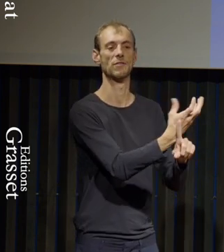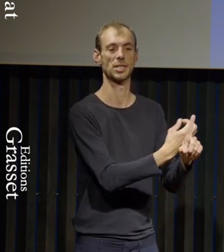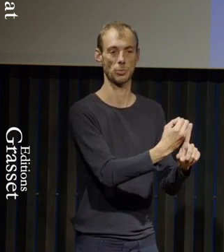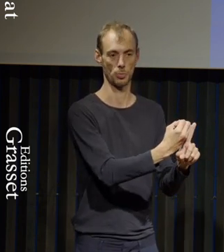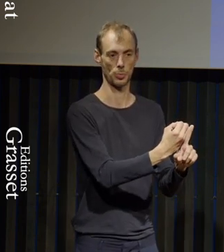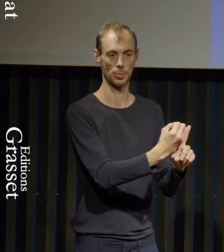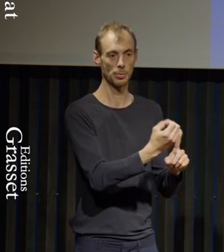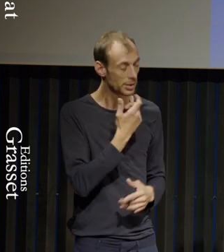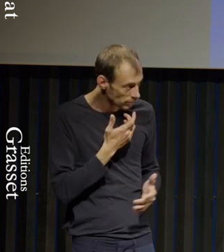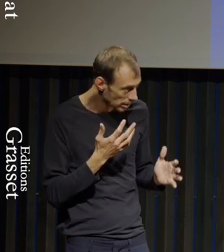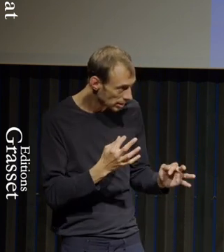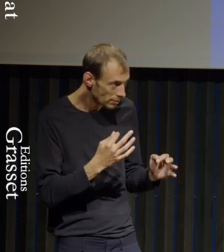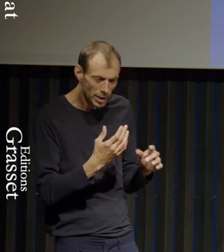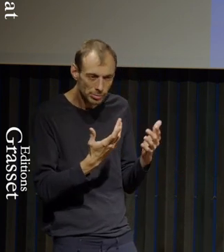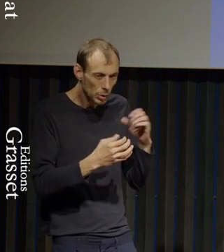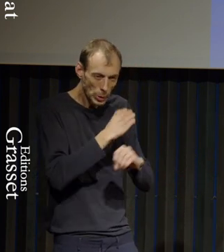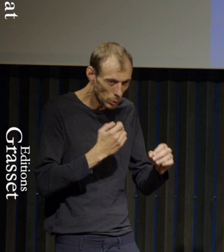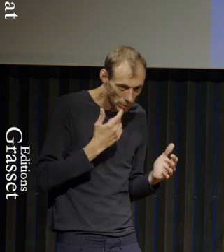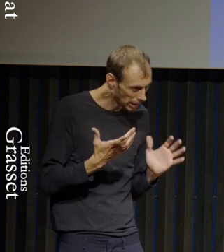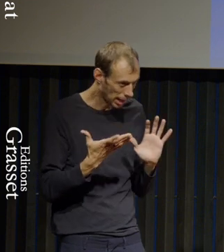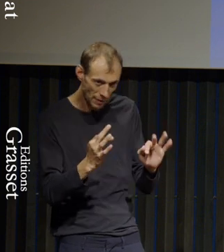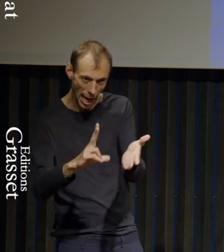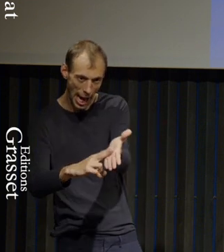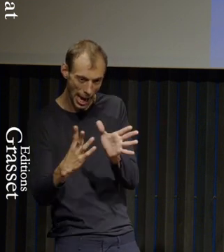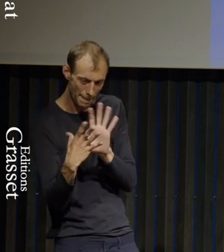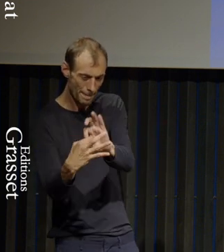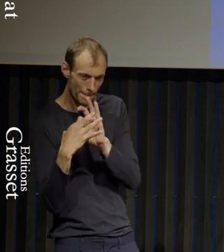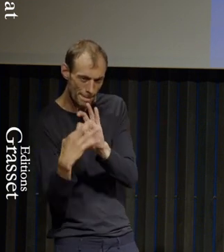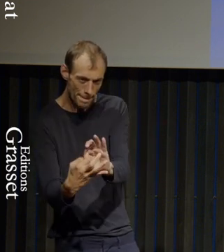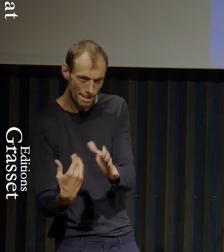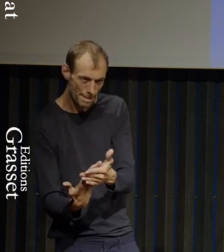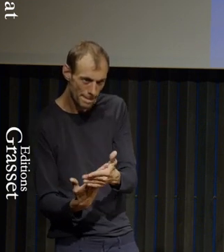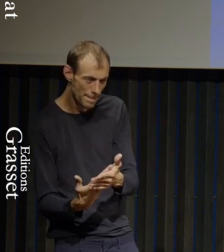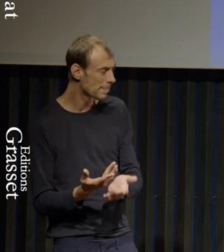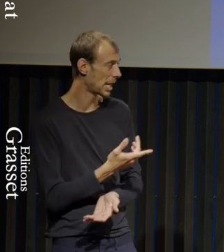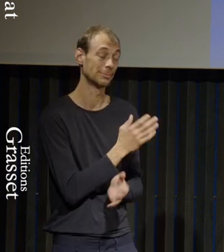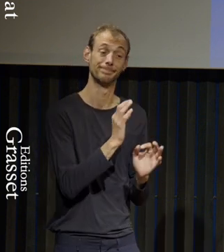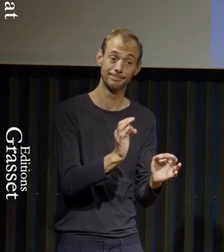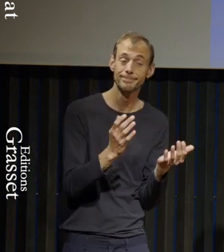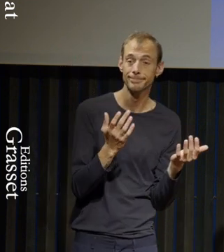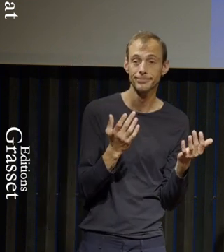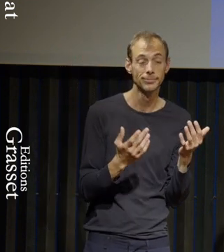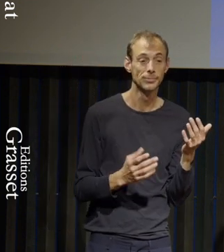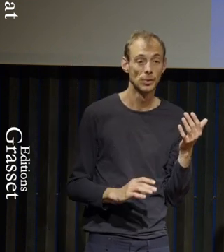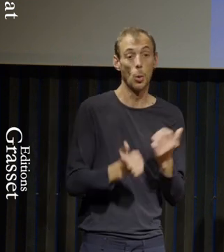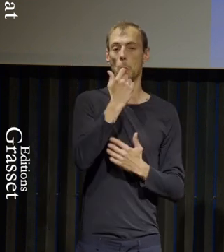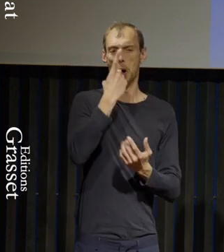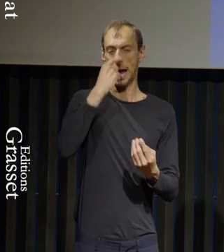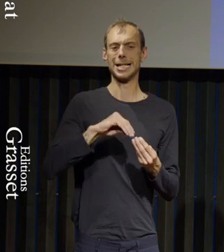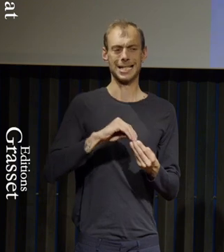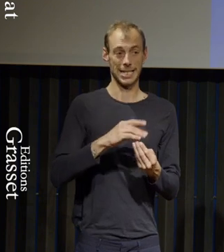le réel ? Alors la grande question, c'est celle du rapport au réel. Et une fois qu'on